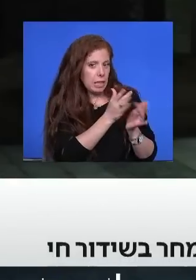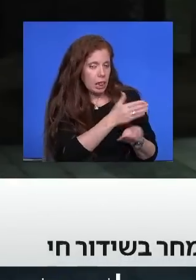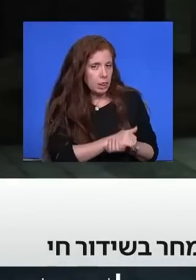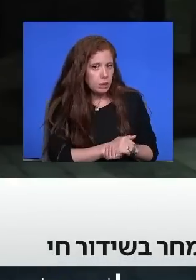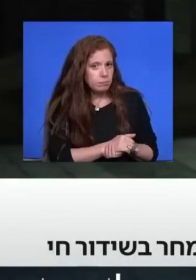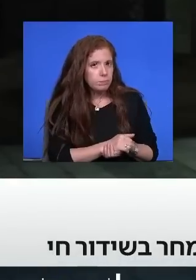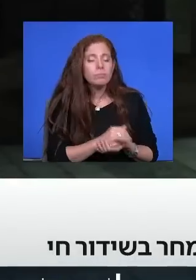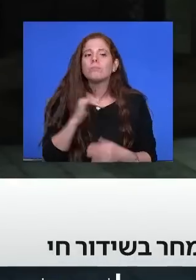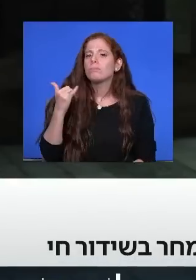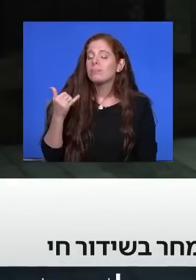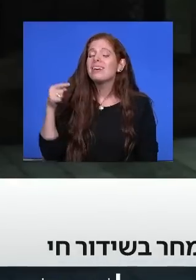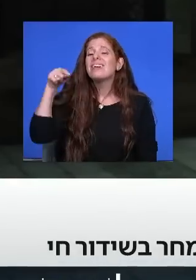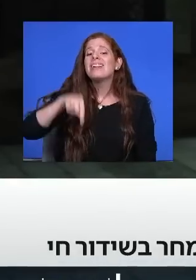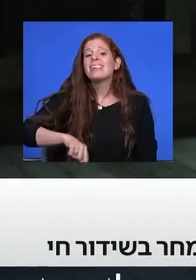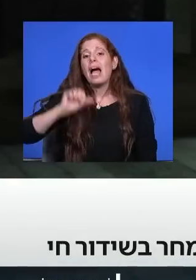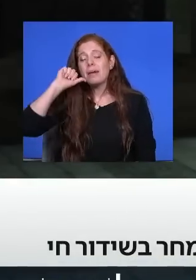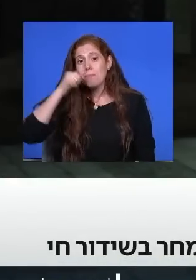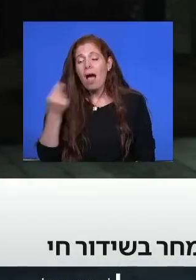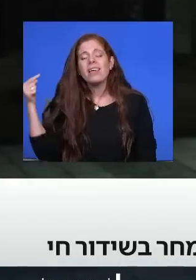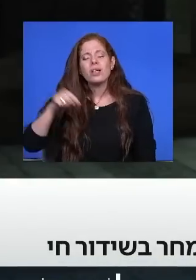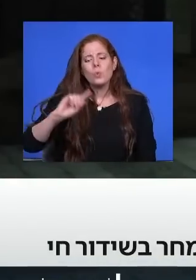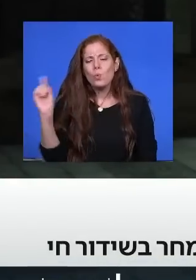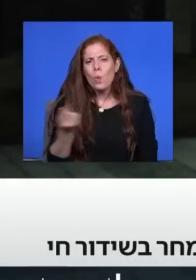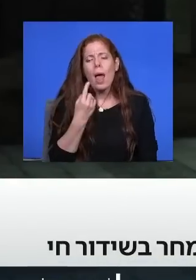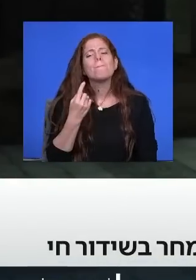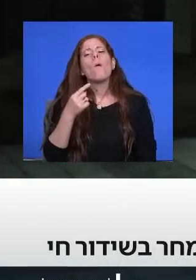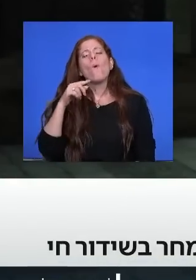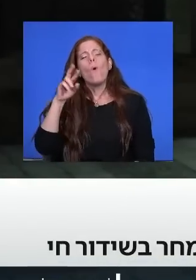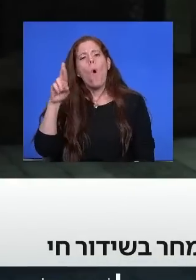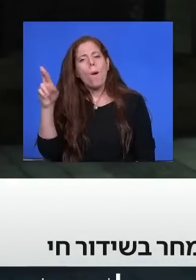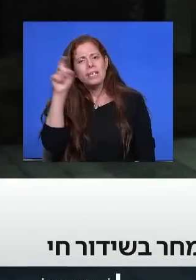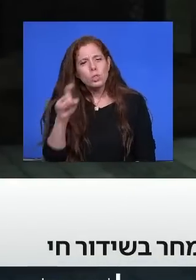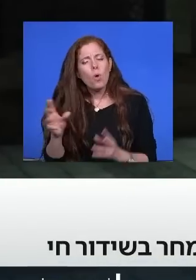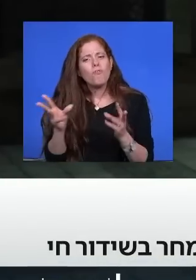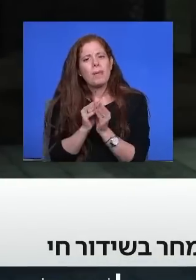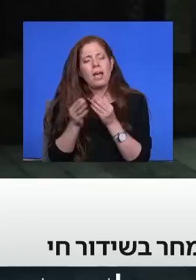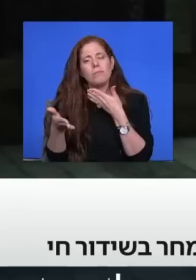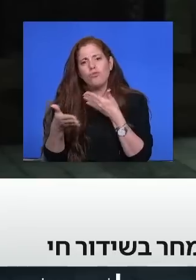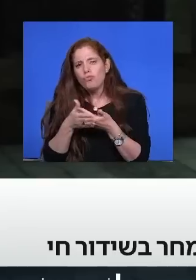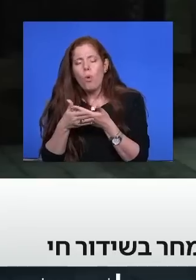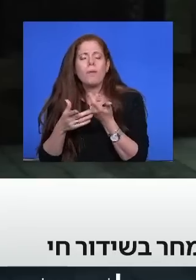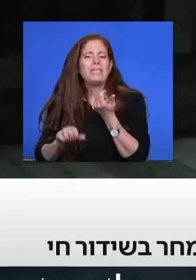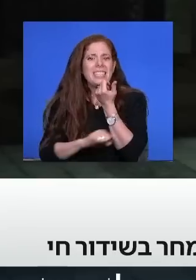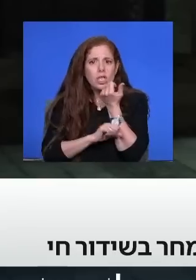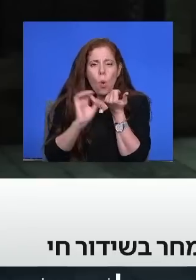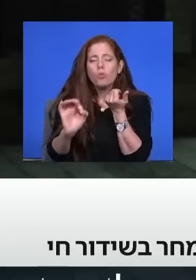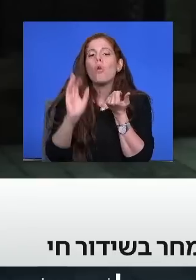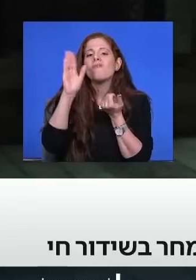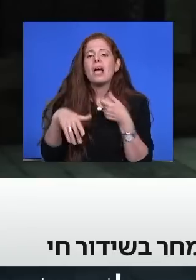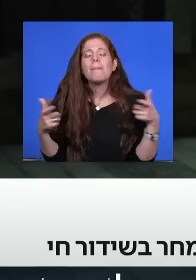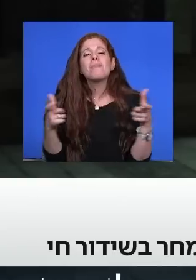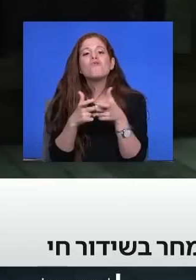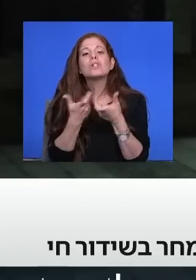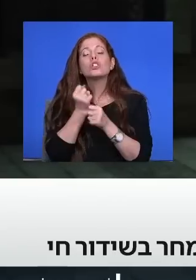נכון, לכאן יגיעו מחר בבוקר כולם, רומן זדורוב ביחד עם אשתו אולגה, ביחד עם סנגורו עורך הדין ירום הלוי, וגם עם קבוצה של